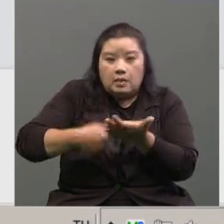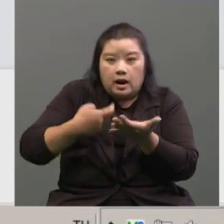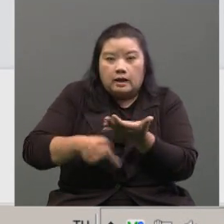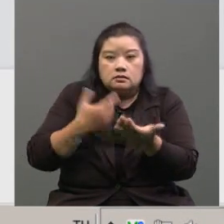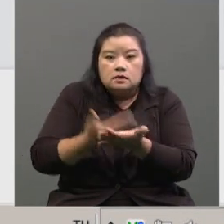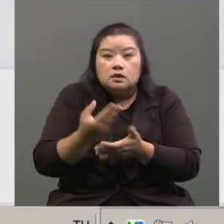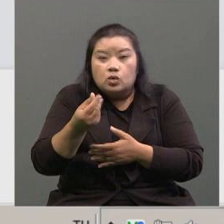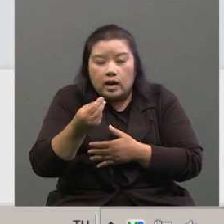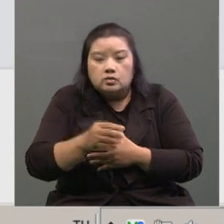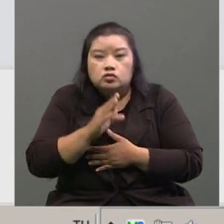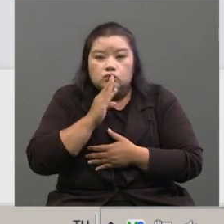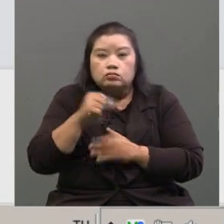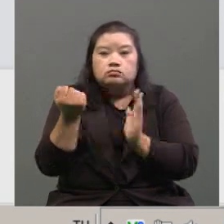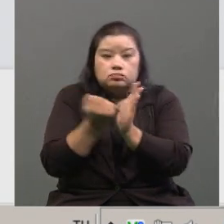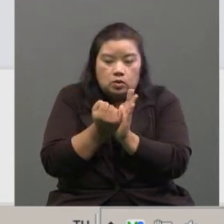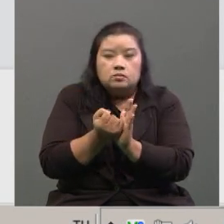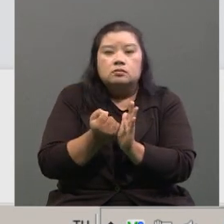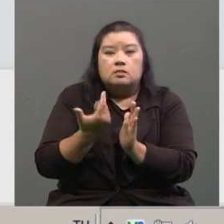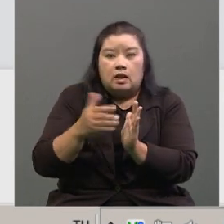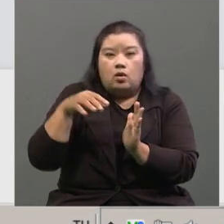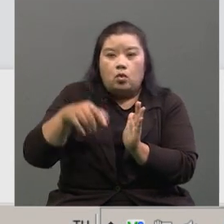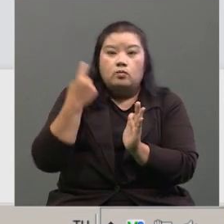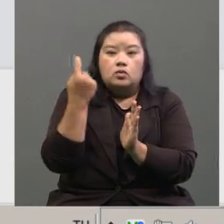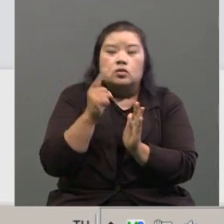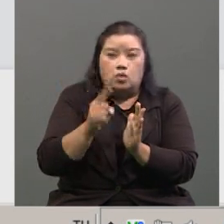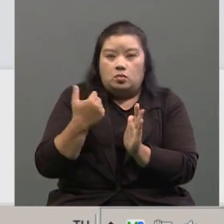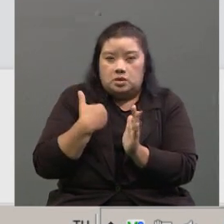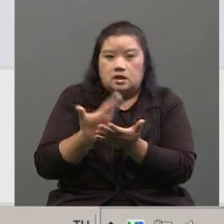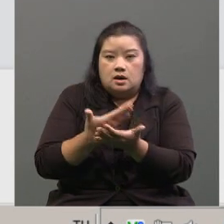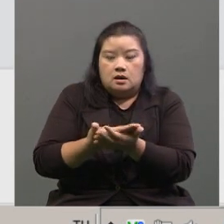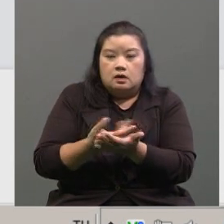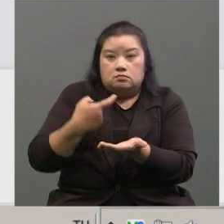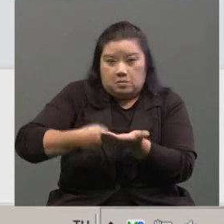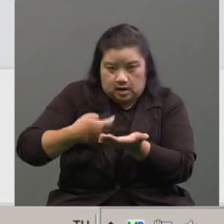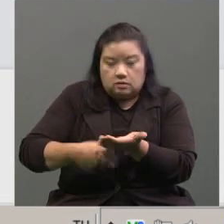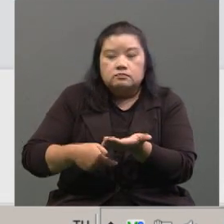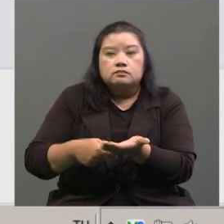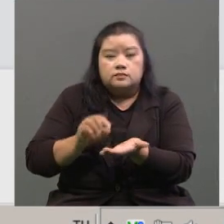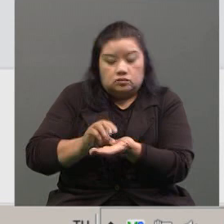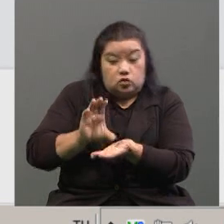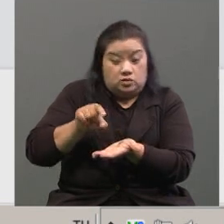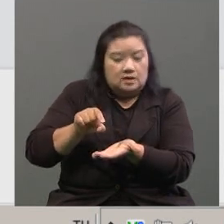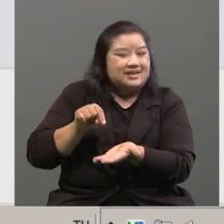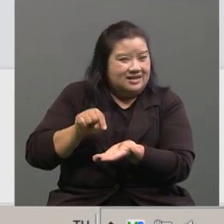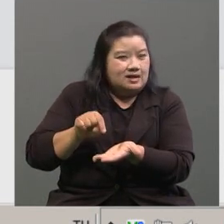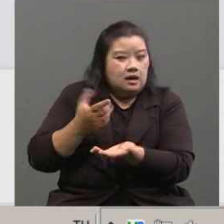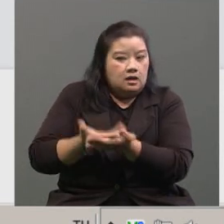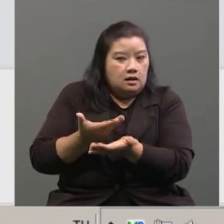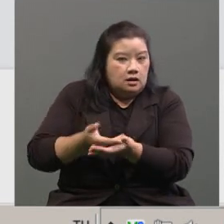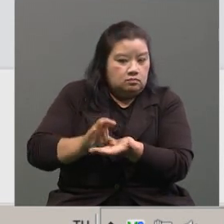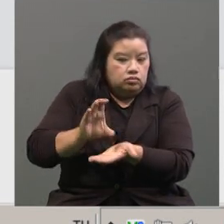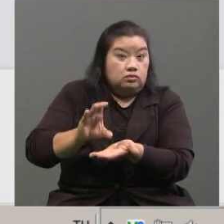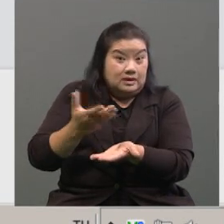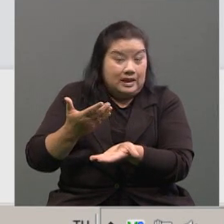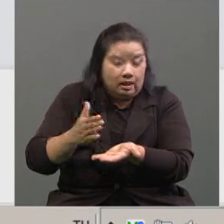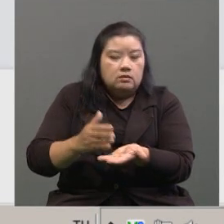MORningsเวลาเขาฉs กว่าตถาเบี'REกอักมกทองเที่วเขาจะต้องวางเงิประกันไว้จำนวหนึ่เค้บดออเอ้เงินตรนี้มาจาย